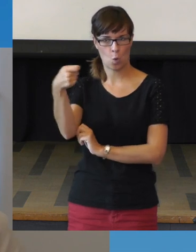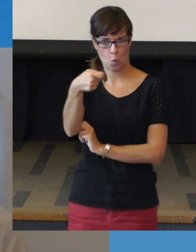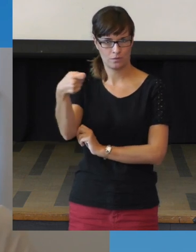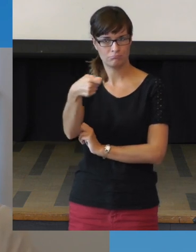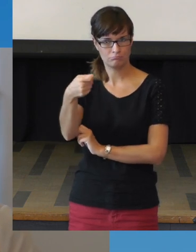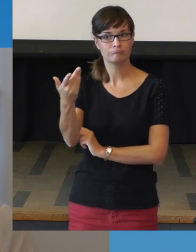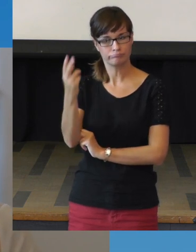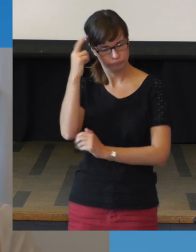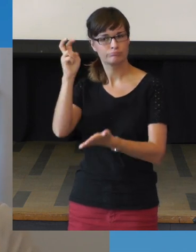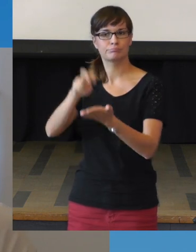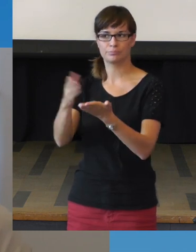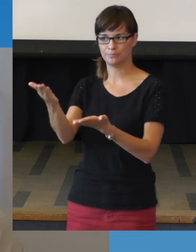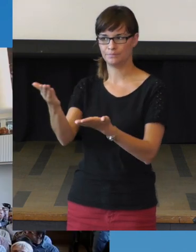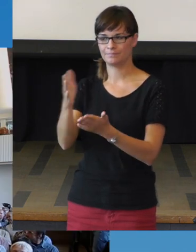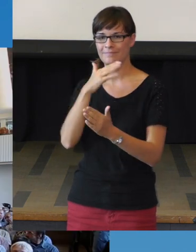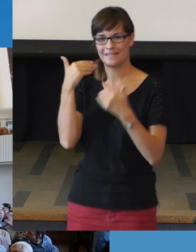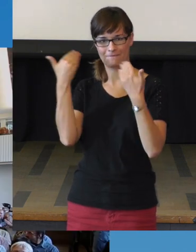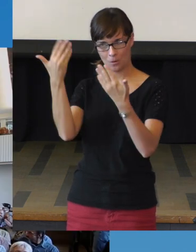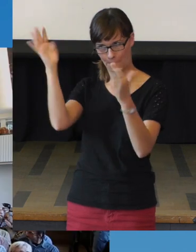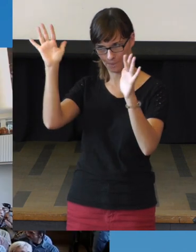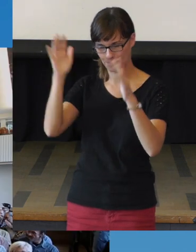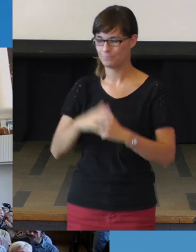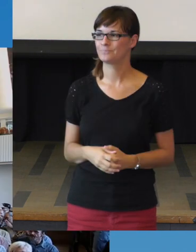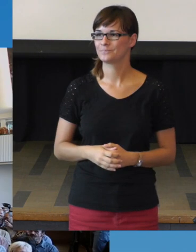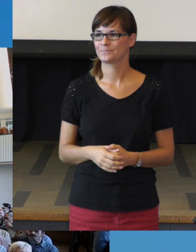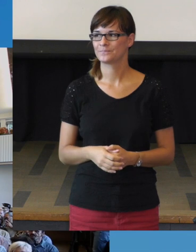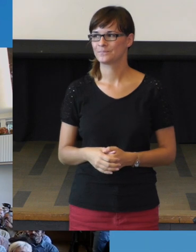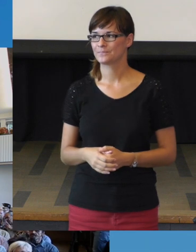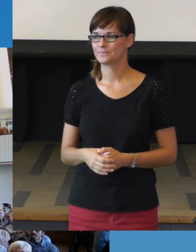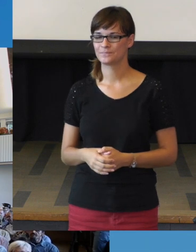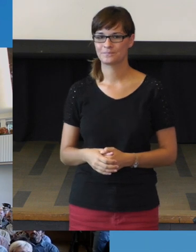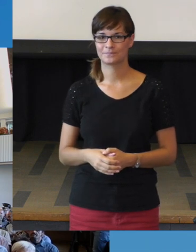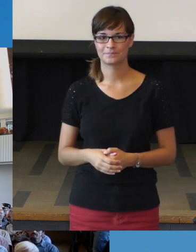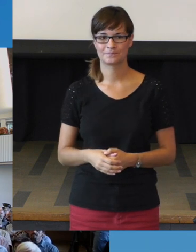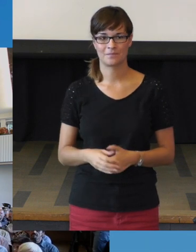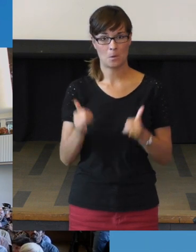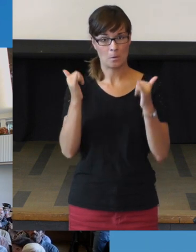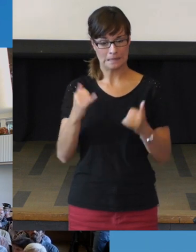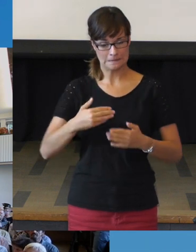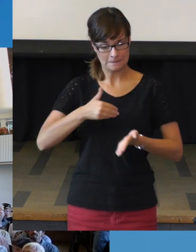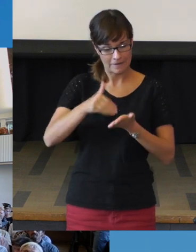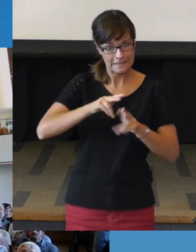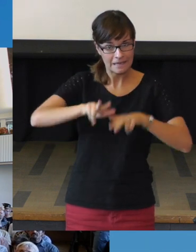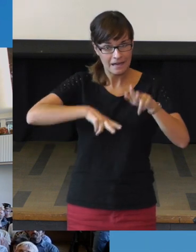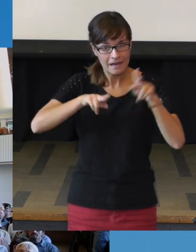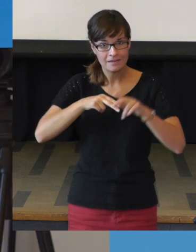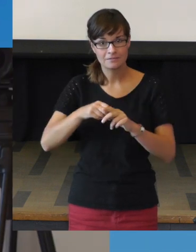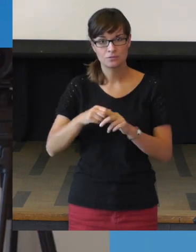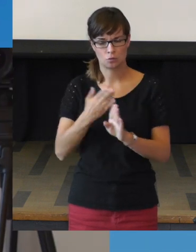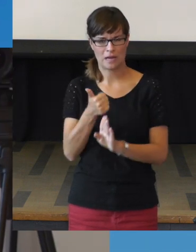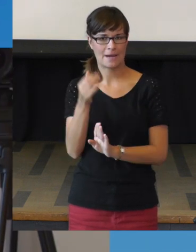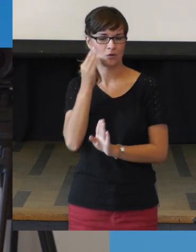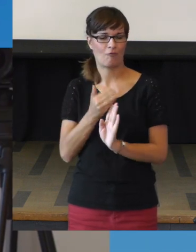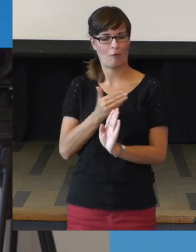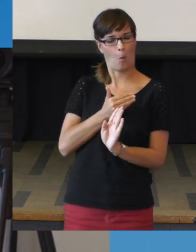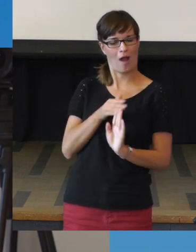man schon sagen. Und hier auch herzlich willkommen, Herr Zeuner. Ja, damit wir auch jetzt vorankommen, wir haben ja so eine Minute früher angefangen,